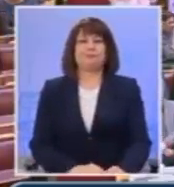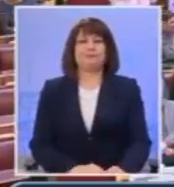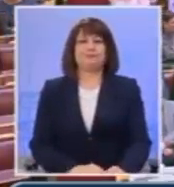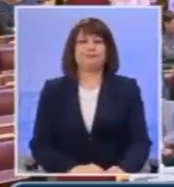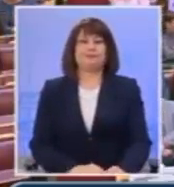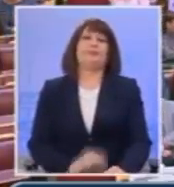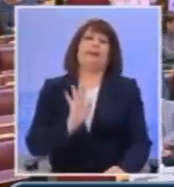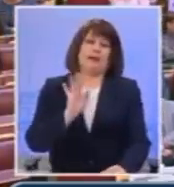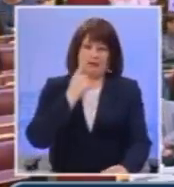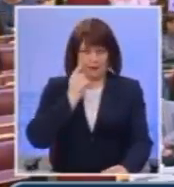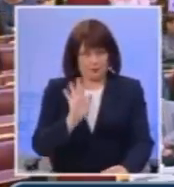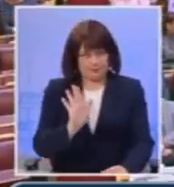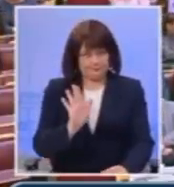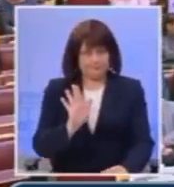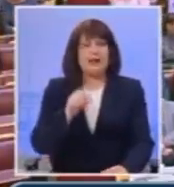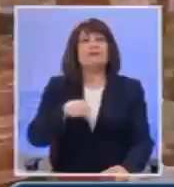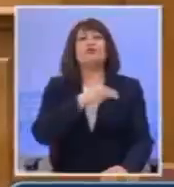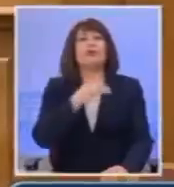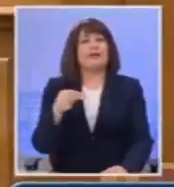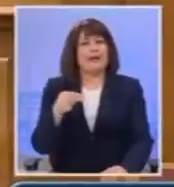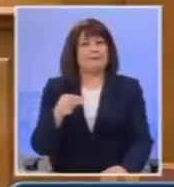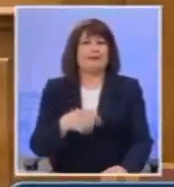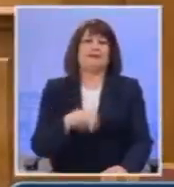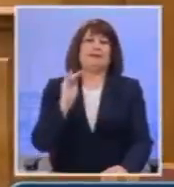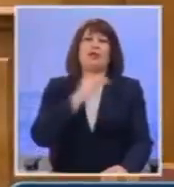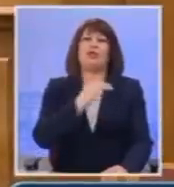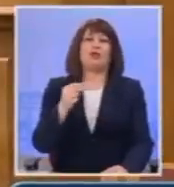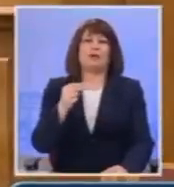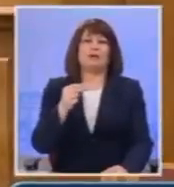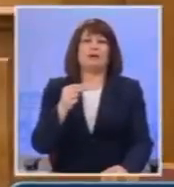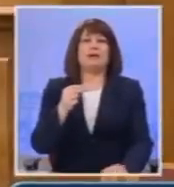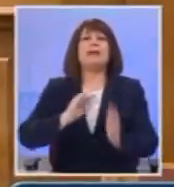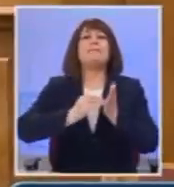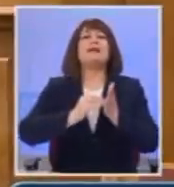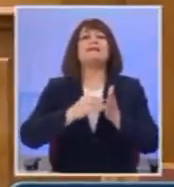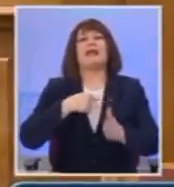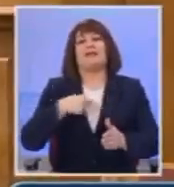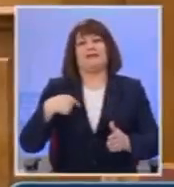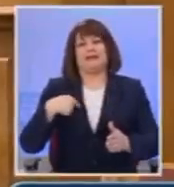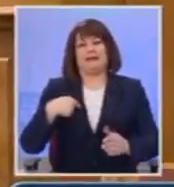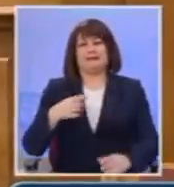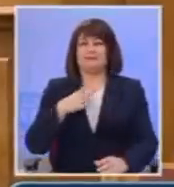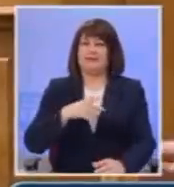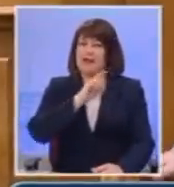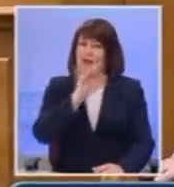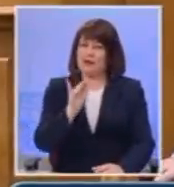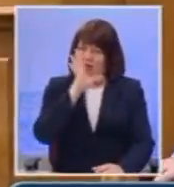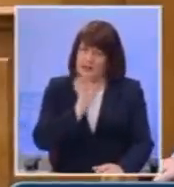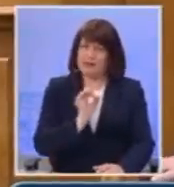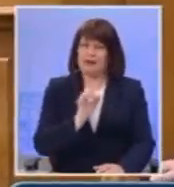Κοιτάξτε τώρα, ανοίγεται ένα θέμα, κύριε Θοδωράκη, για τους υπηρεσιακούς διευθυντές. Εγώ θα ήθελα να σας ρωτήσω με απόλυτη